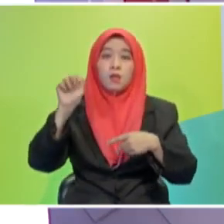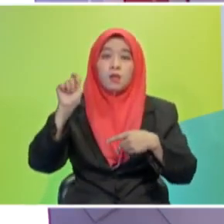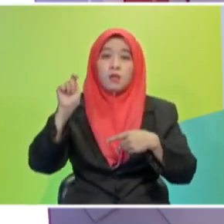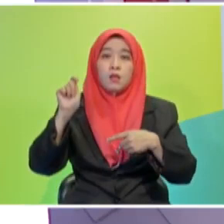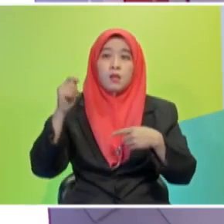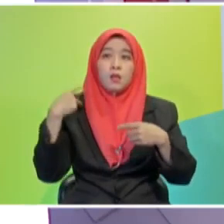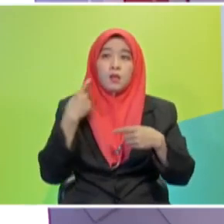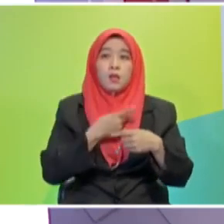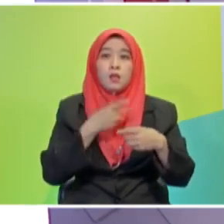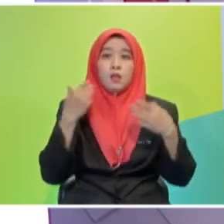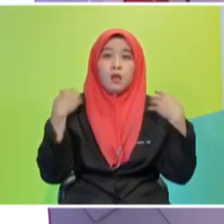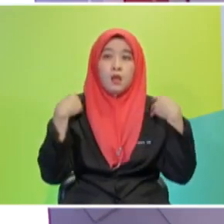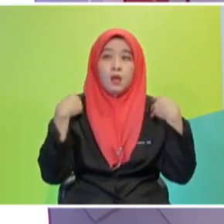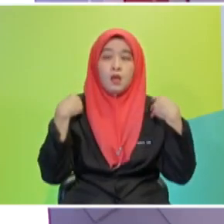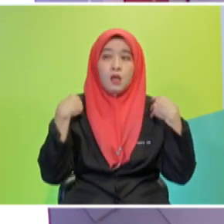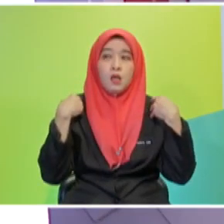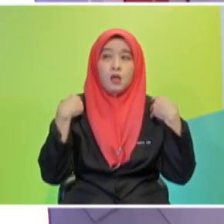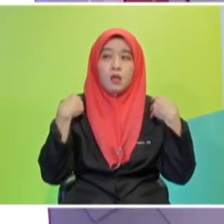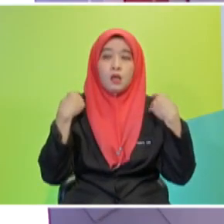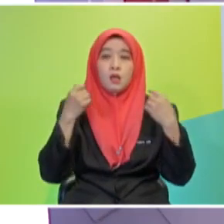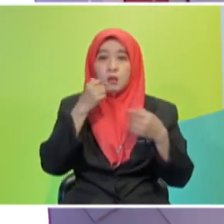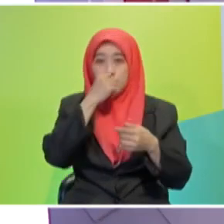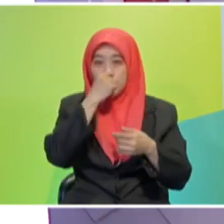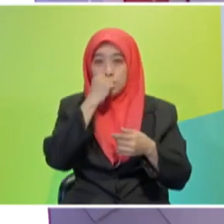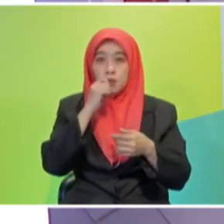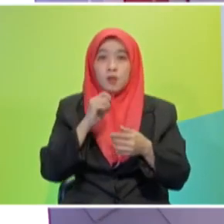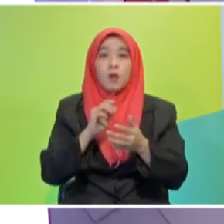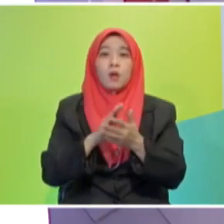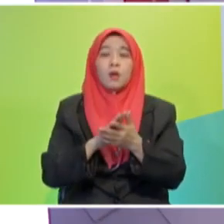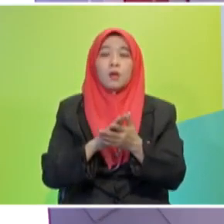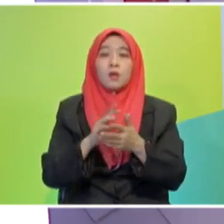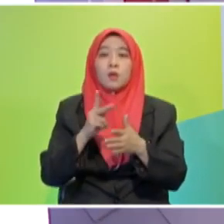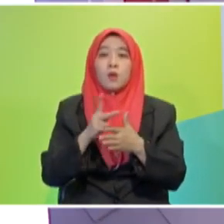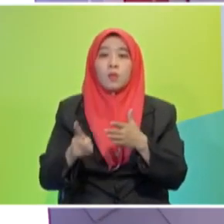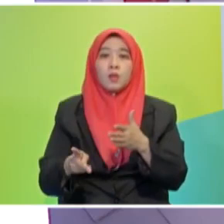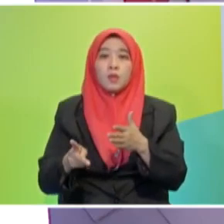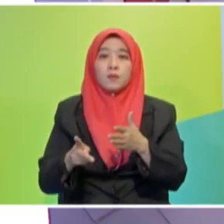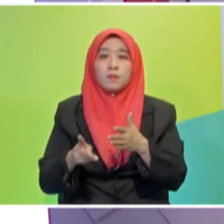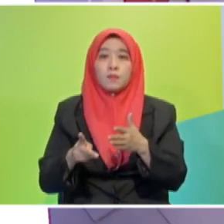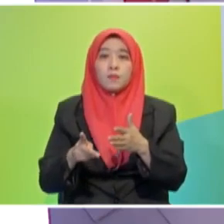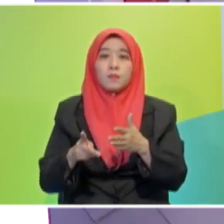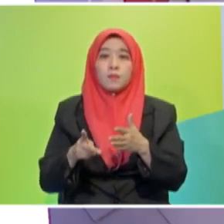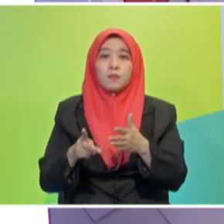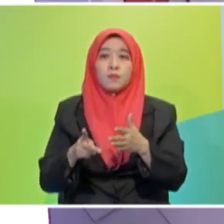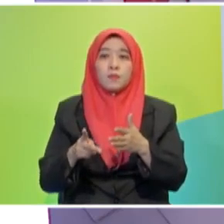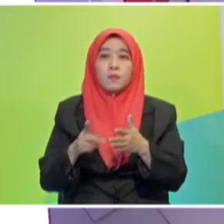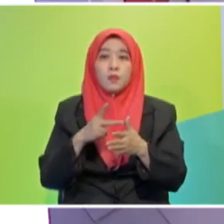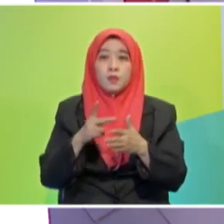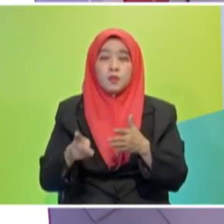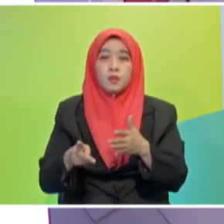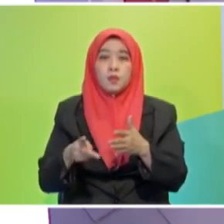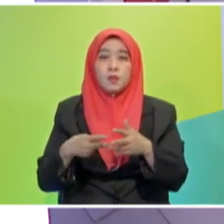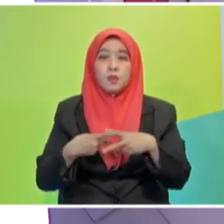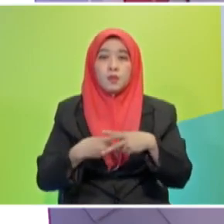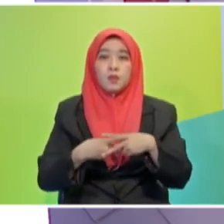gegancu. Kita boleh kategorikan sebagai komponen komponen mekanikal. Sebab gear ni